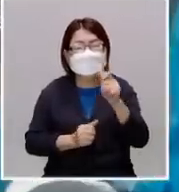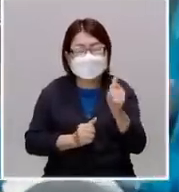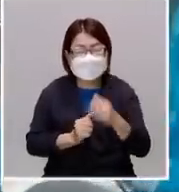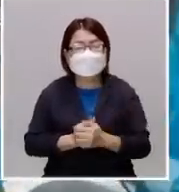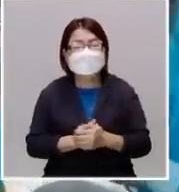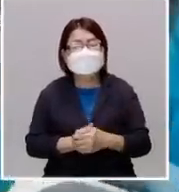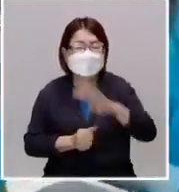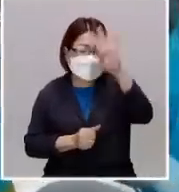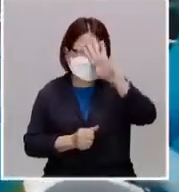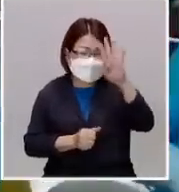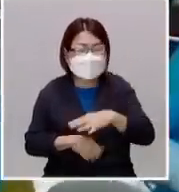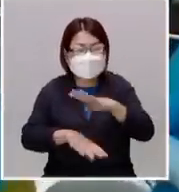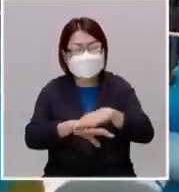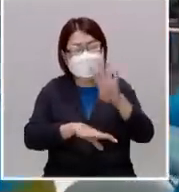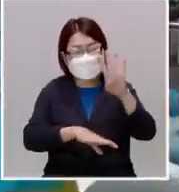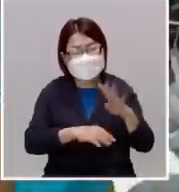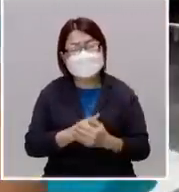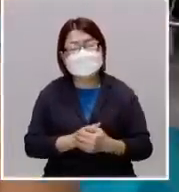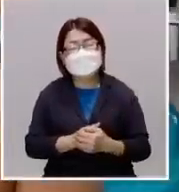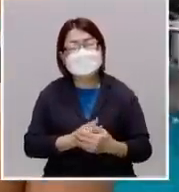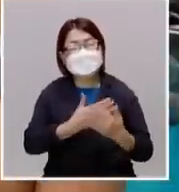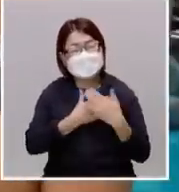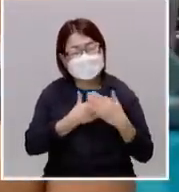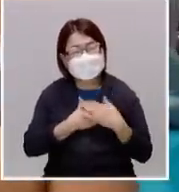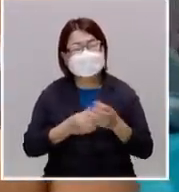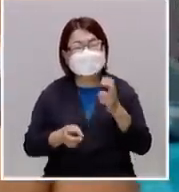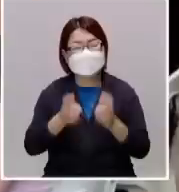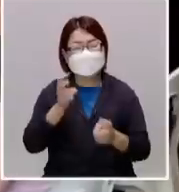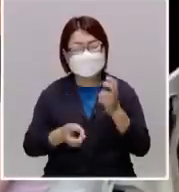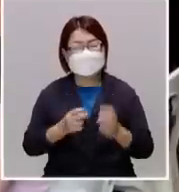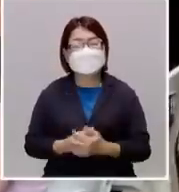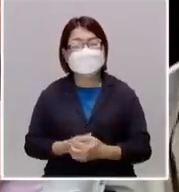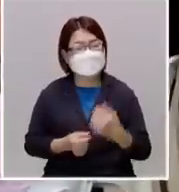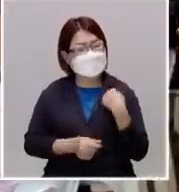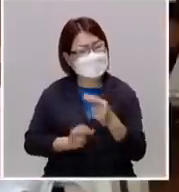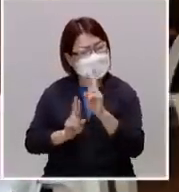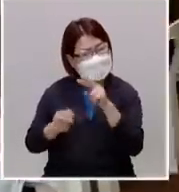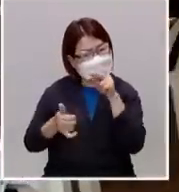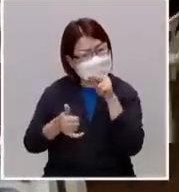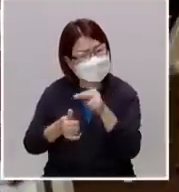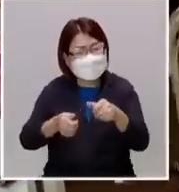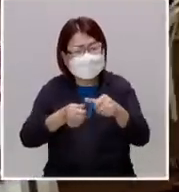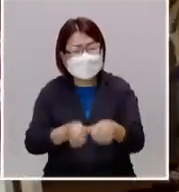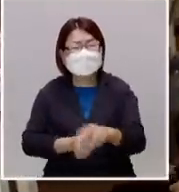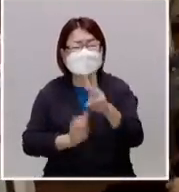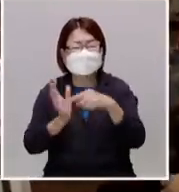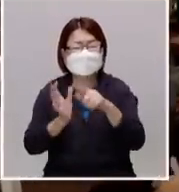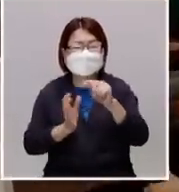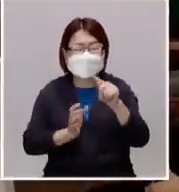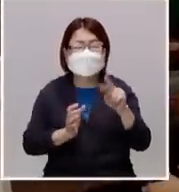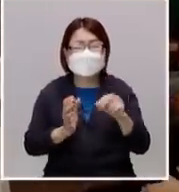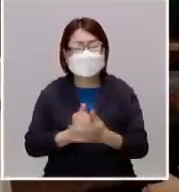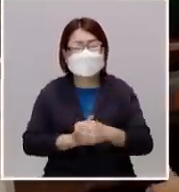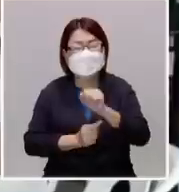ครประเวศบางรักสาทรกลุ่มเฝ้าระวัง3คลัสเตอร์ในพื้นที่เขตวัฒนาสวนหลวงและจตุ